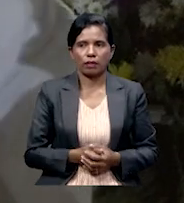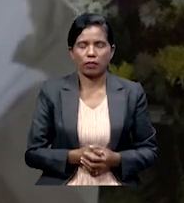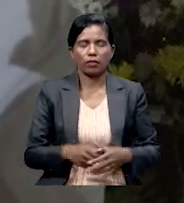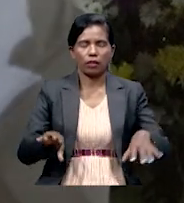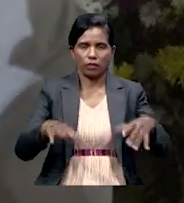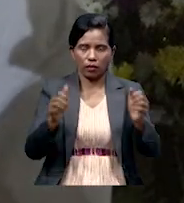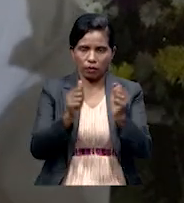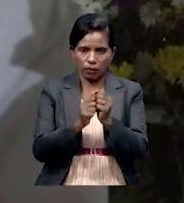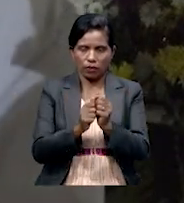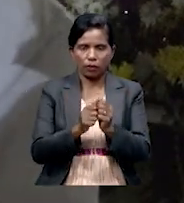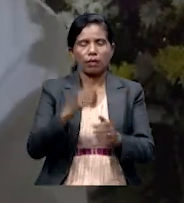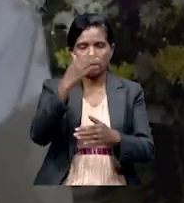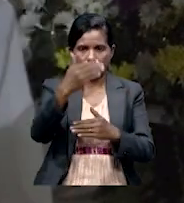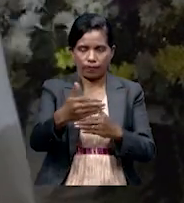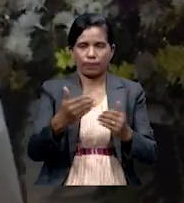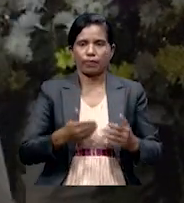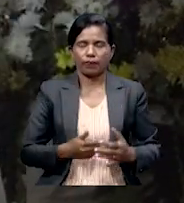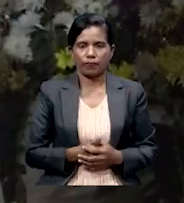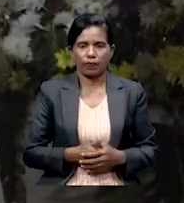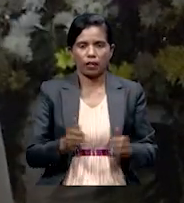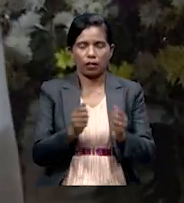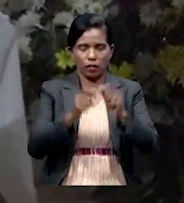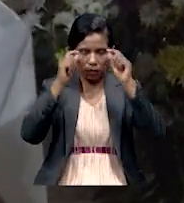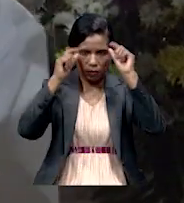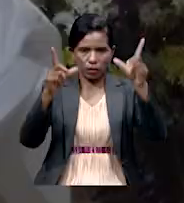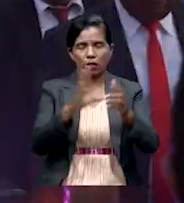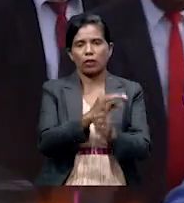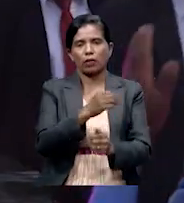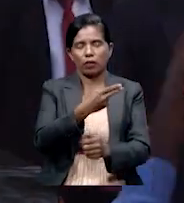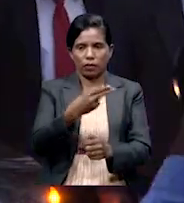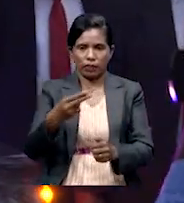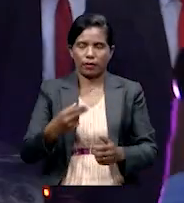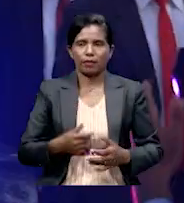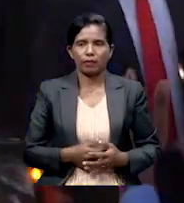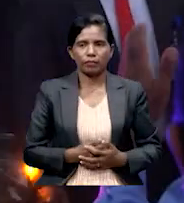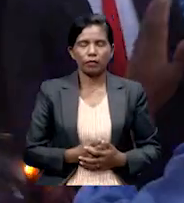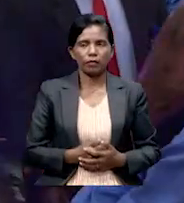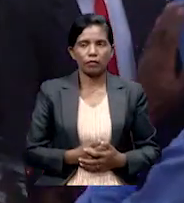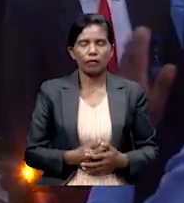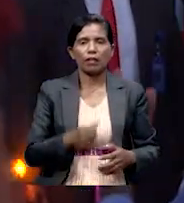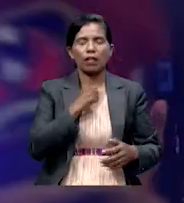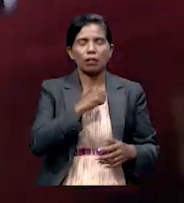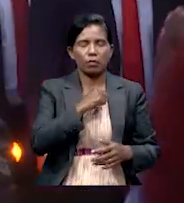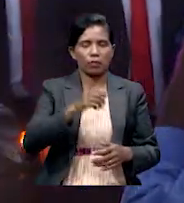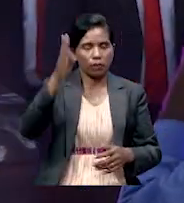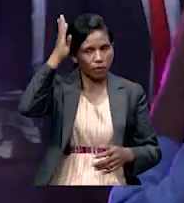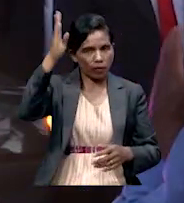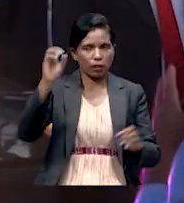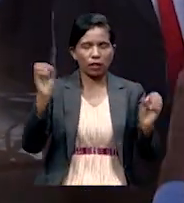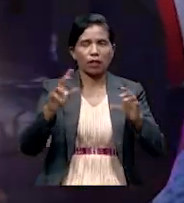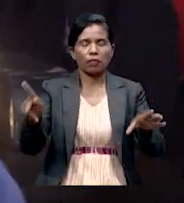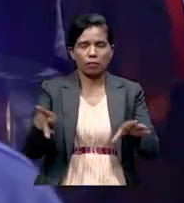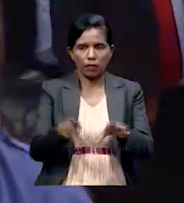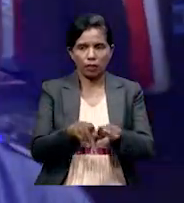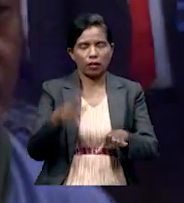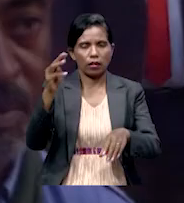sama baik dengan Bapak Kardinal Timor Leste dan para uskup di Indonesia. Enquanto Bispo Diocese Atambua la consegue marca